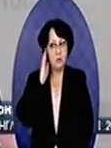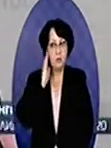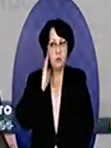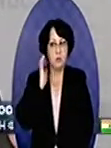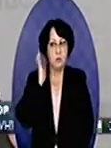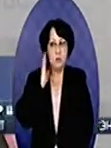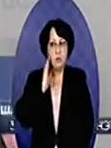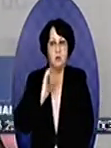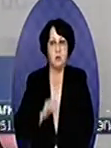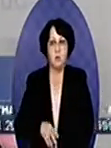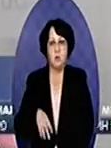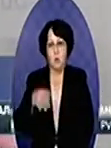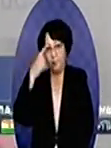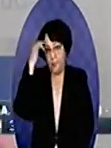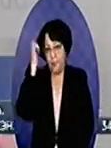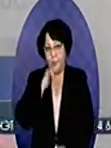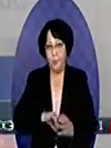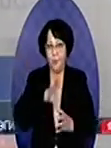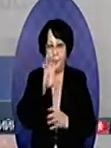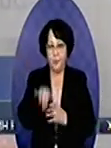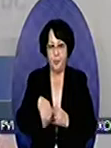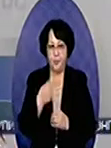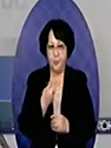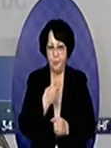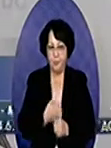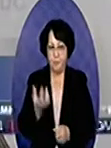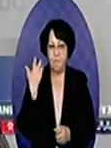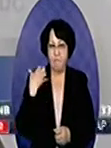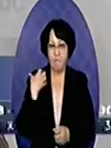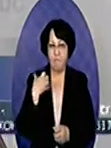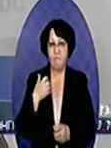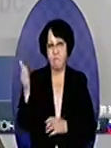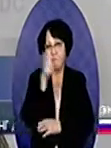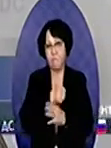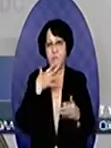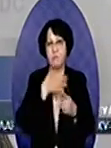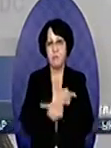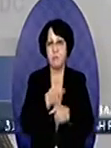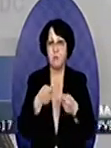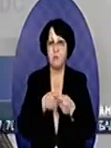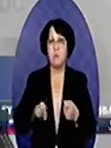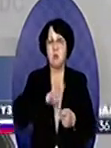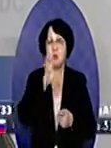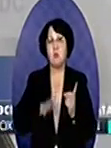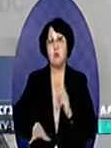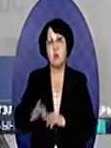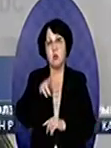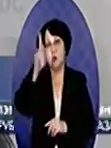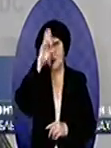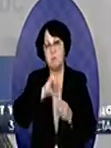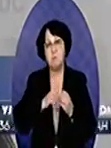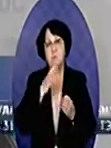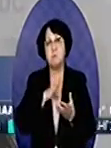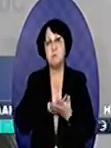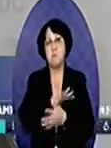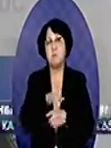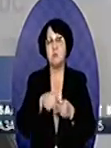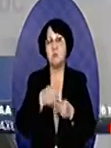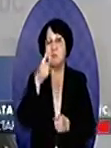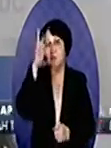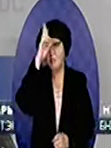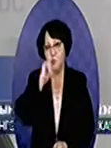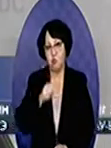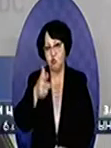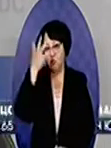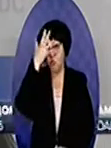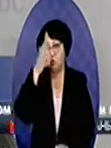Монгол улс олон улсын өмнө хүлээсэн үүрэг амлалтаа хангалттай биелүүлэхэд байгаль орчны яам ажиллаж байгааг бид харж байна. Гэхдээ ганц яам бус төрийн бусад